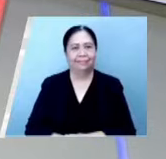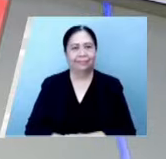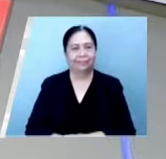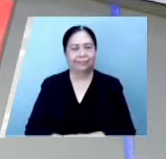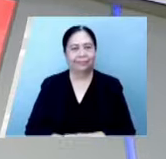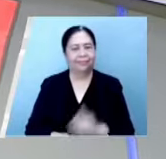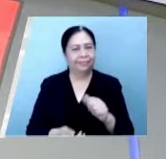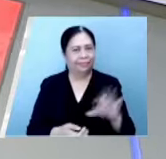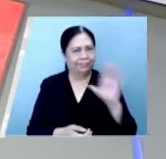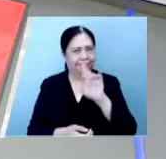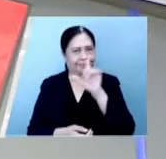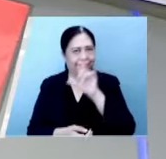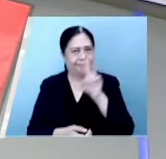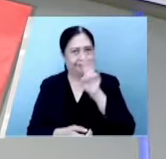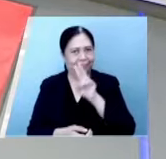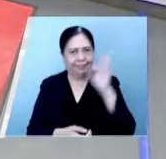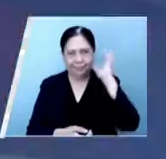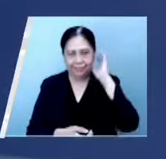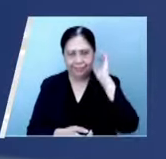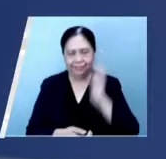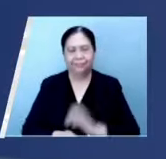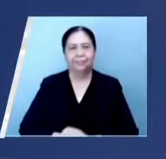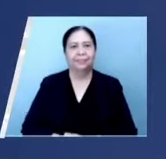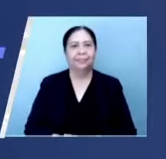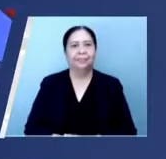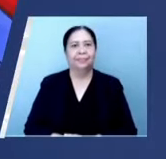Magandang gabi po, Luzon, Visayas at Mindanao.